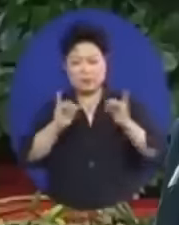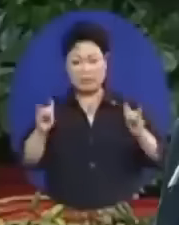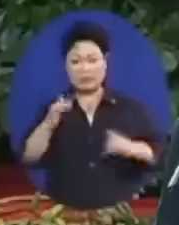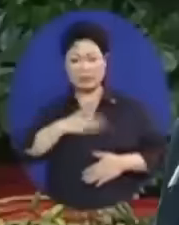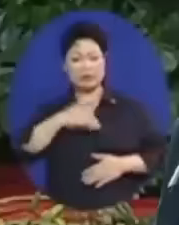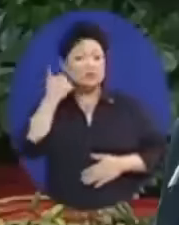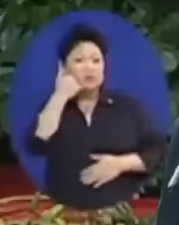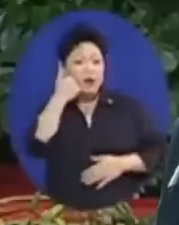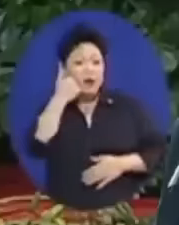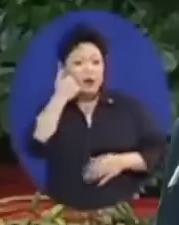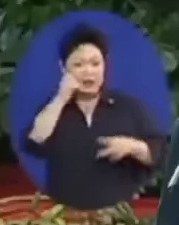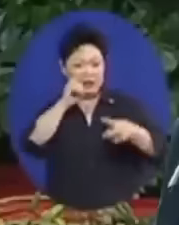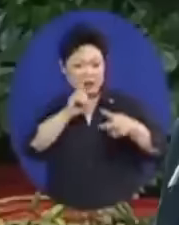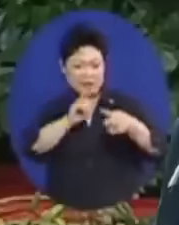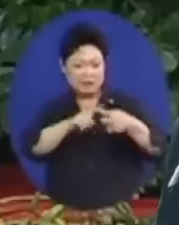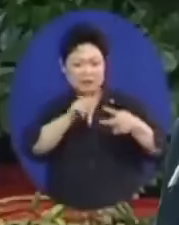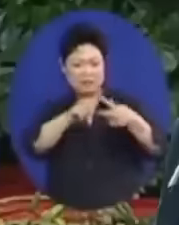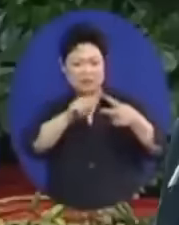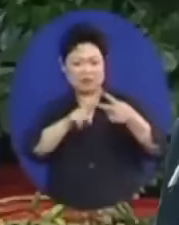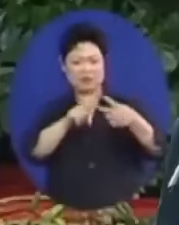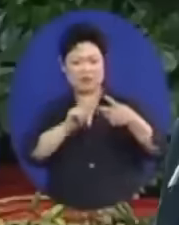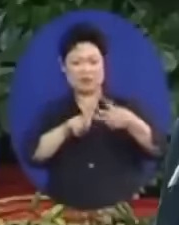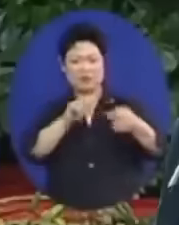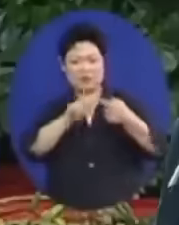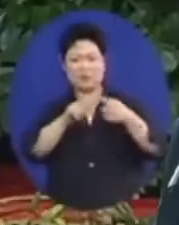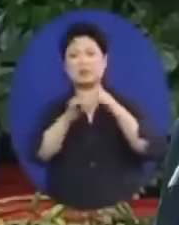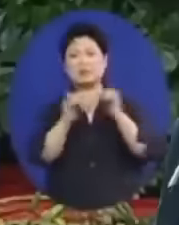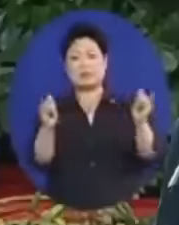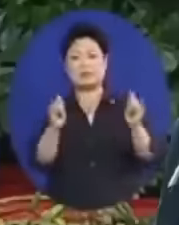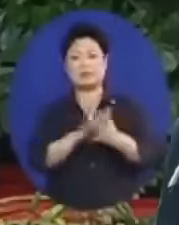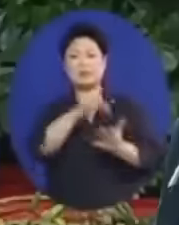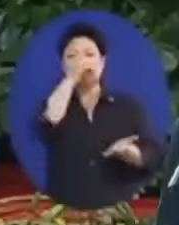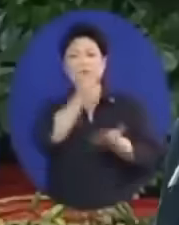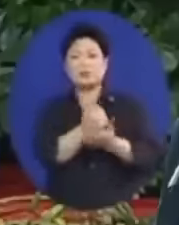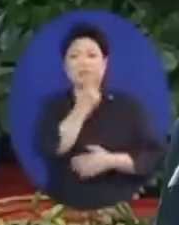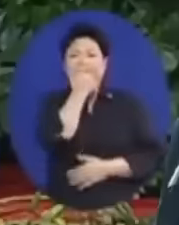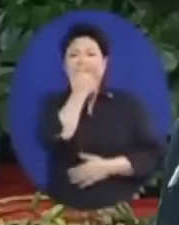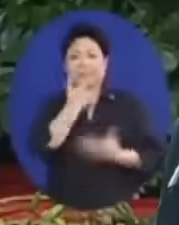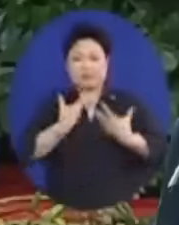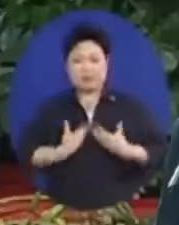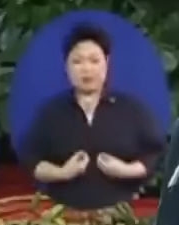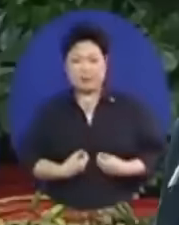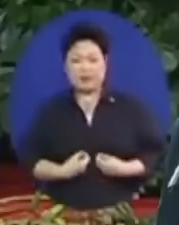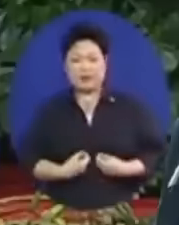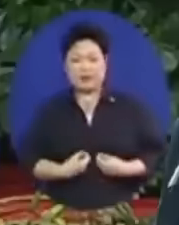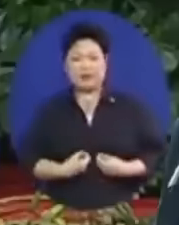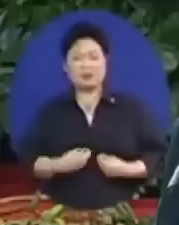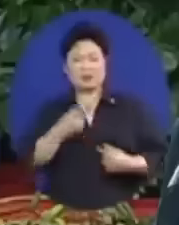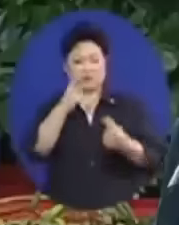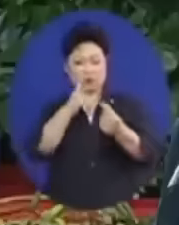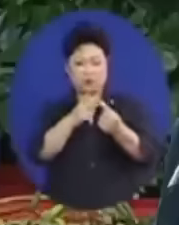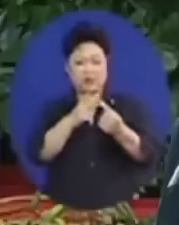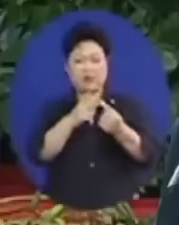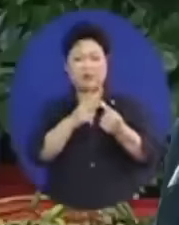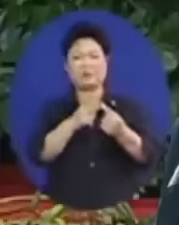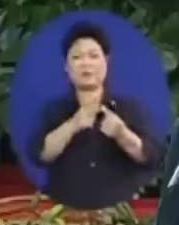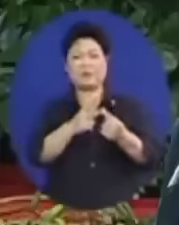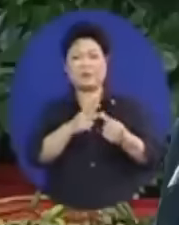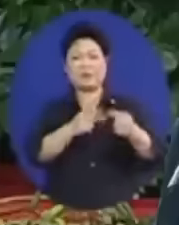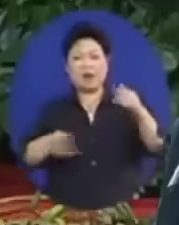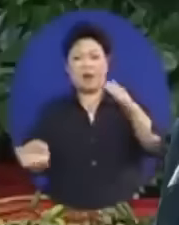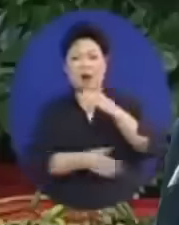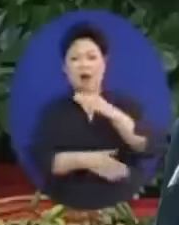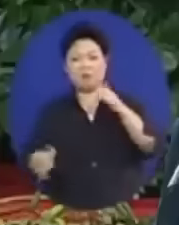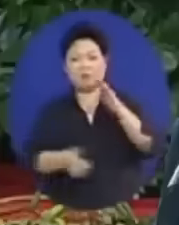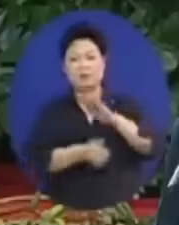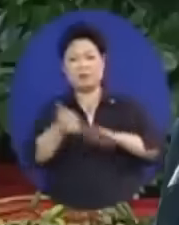세 가지 결론을 내렸습니다. 첫째, 인간은 죄책의 절망의 존재이며 둘째, 허무와